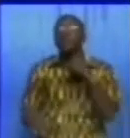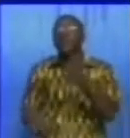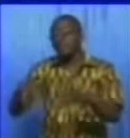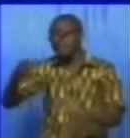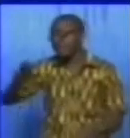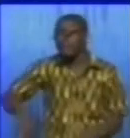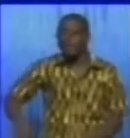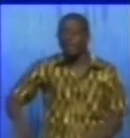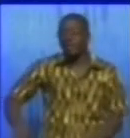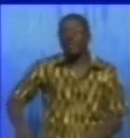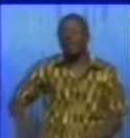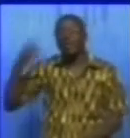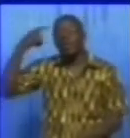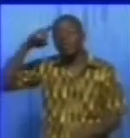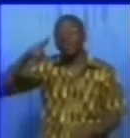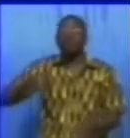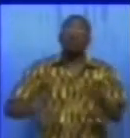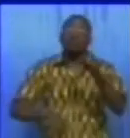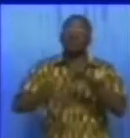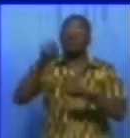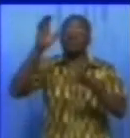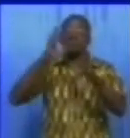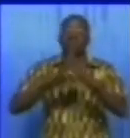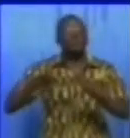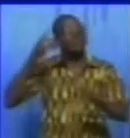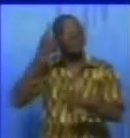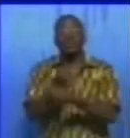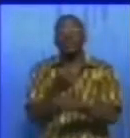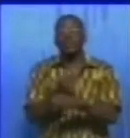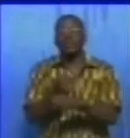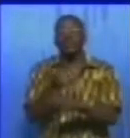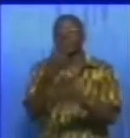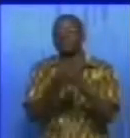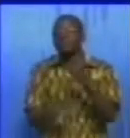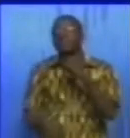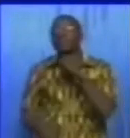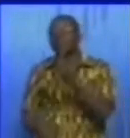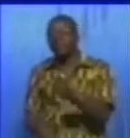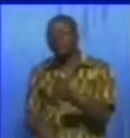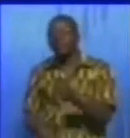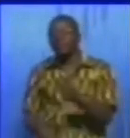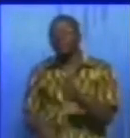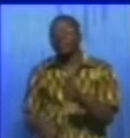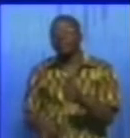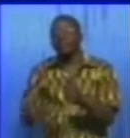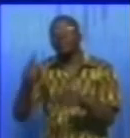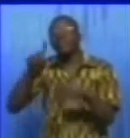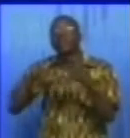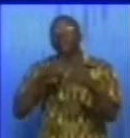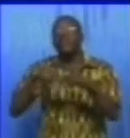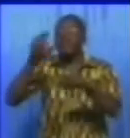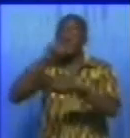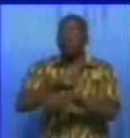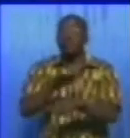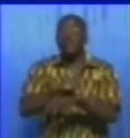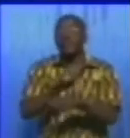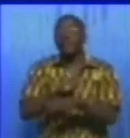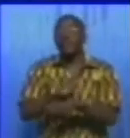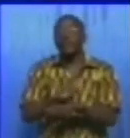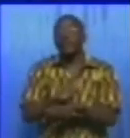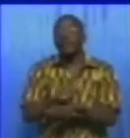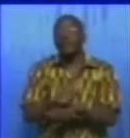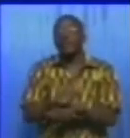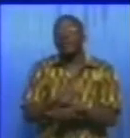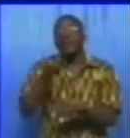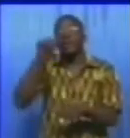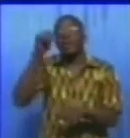retard. Pour ce qui est du SAT, les difficultés, ça ne manque pas du tout. C'est vrai qu'un seul mois de notre obligé d'arrêter les travaux pour peut-être